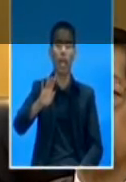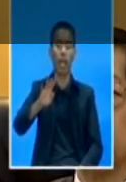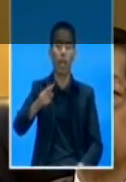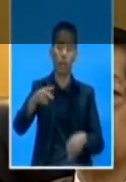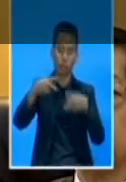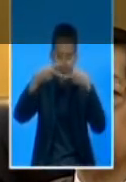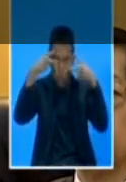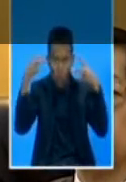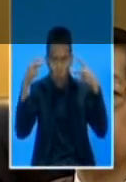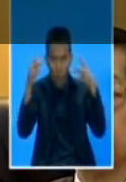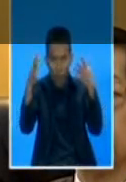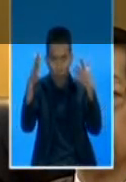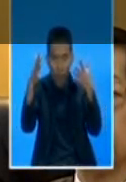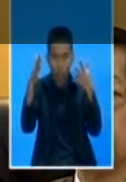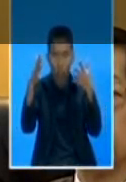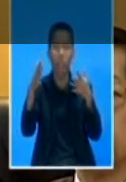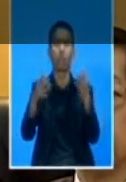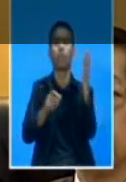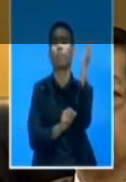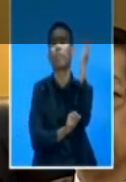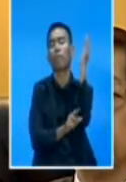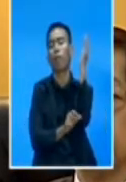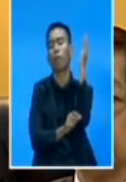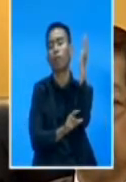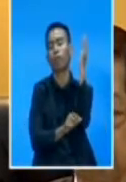ที่สุดในโลกสิงคโปร์ครับ